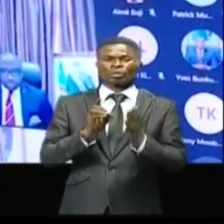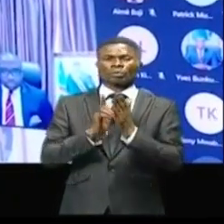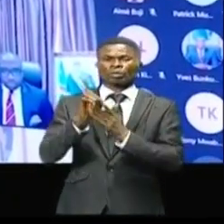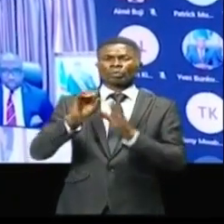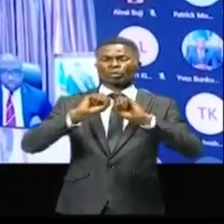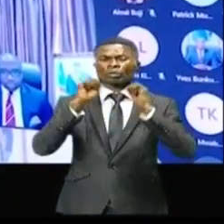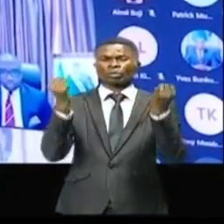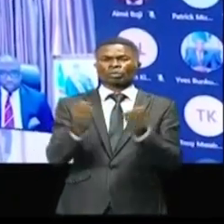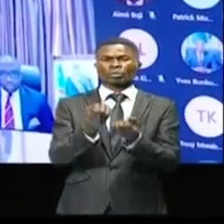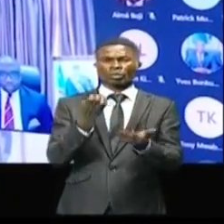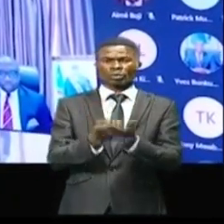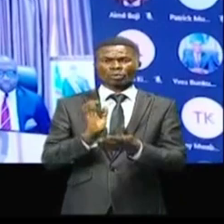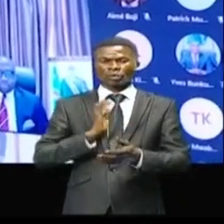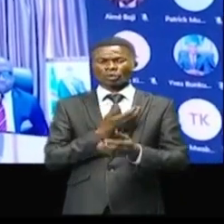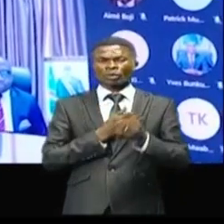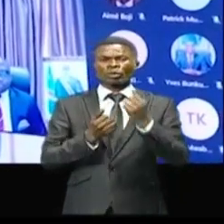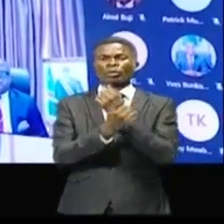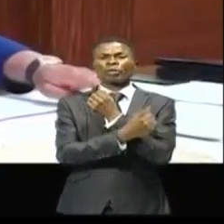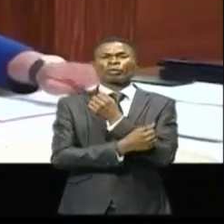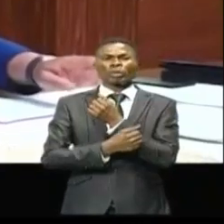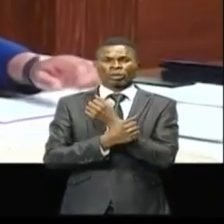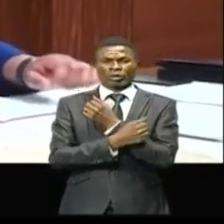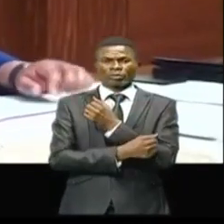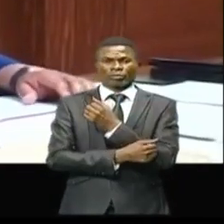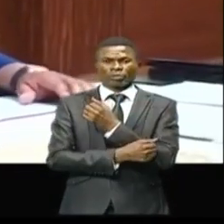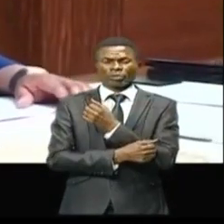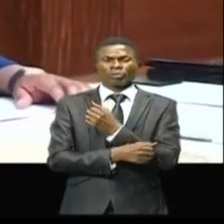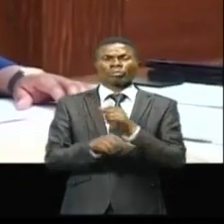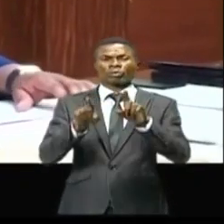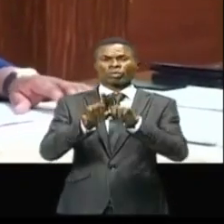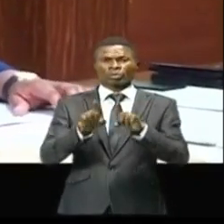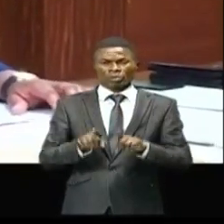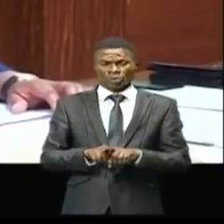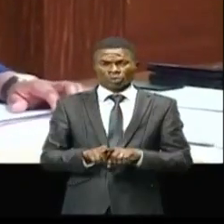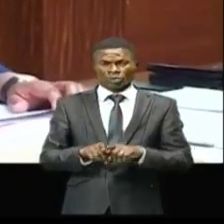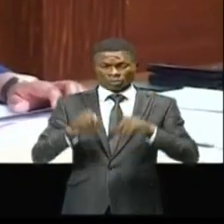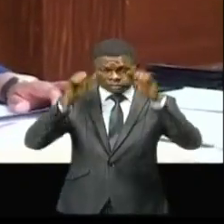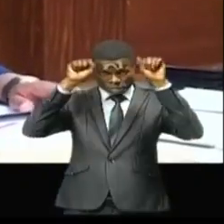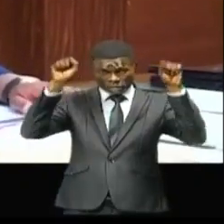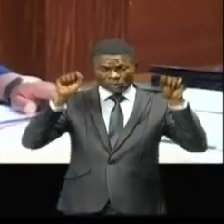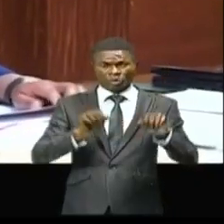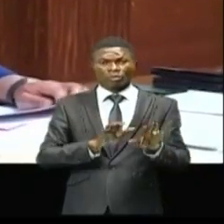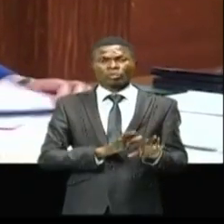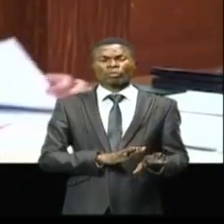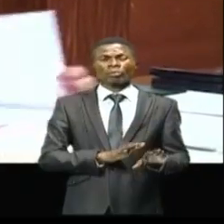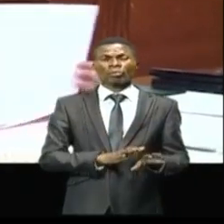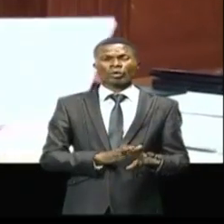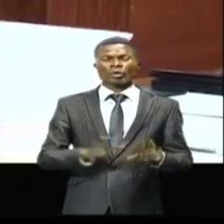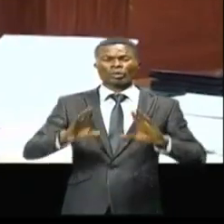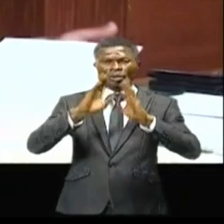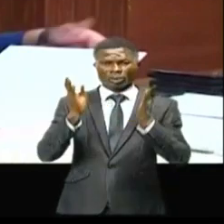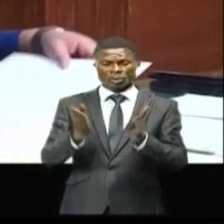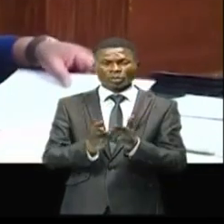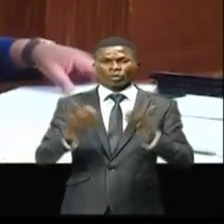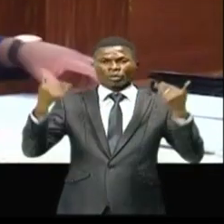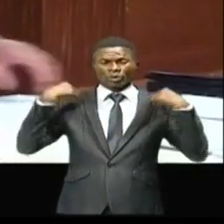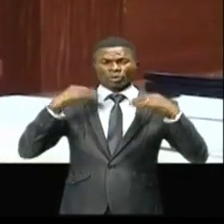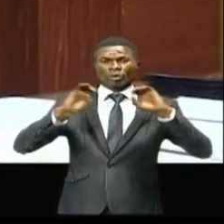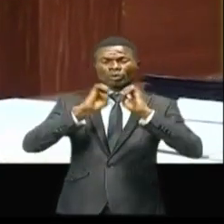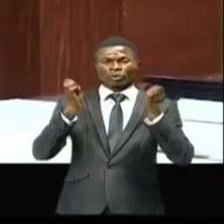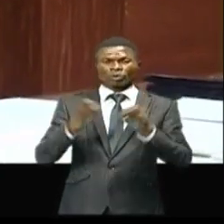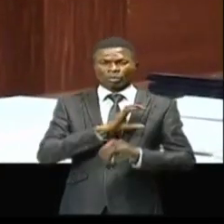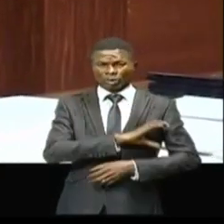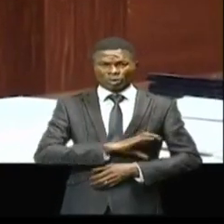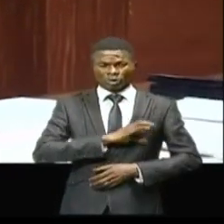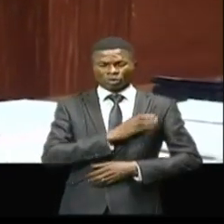socio-économique de notre pays ainsi a-t-il attendu de tout le mandataires un